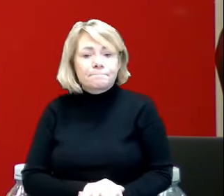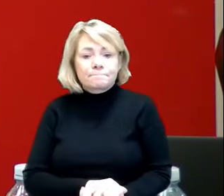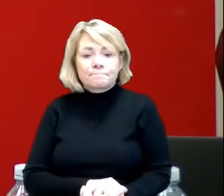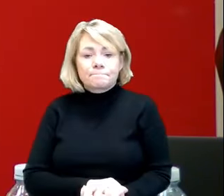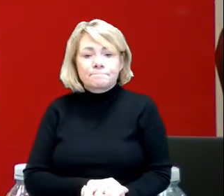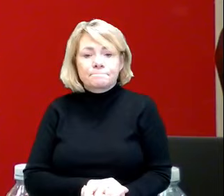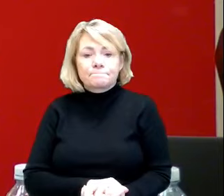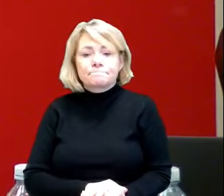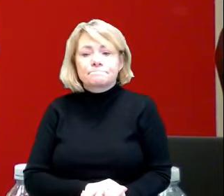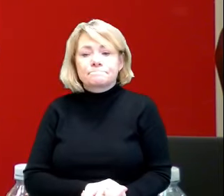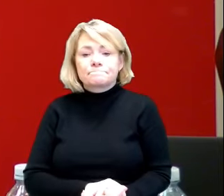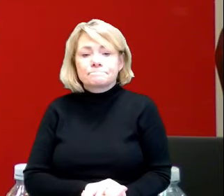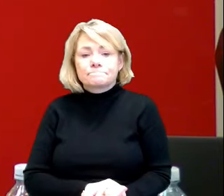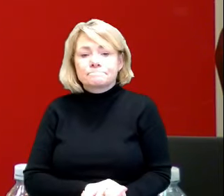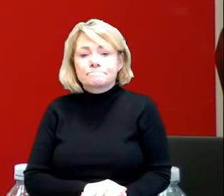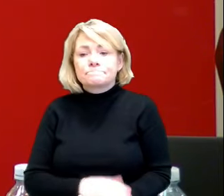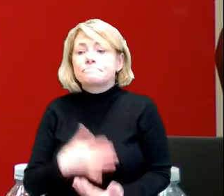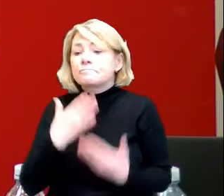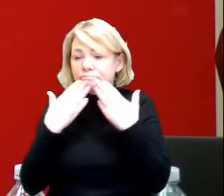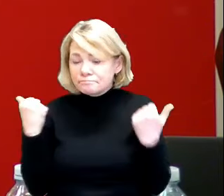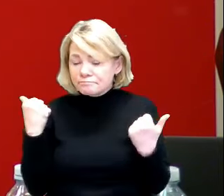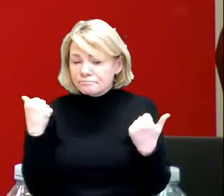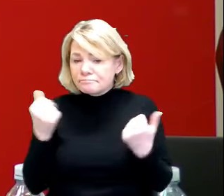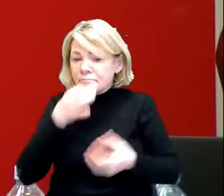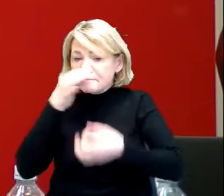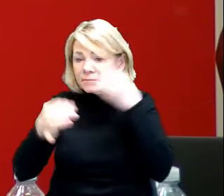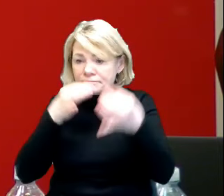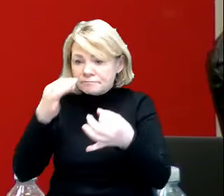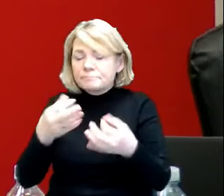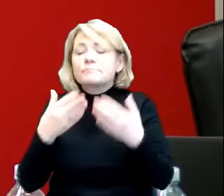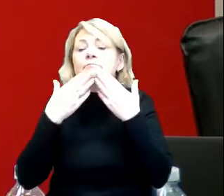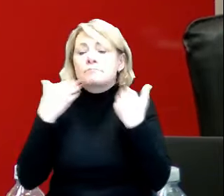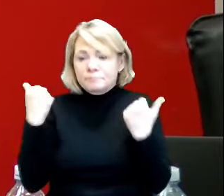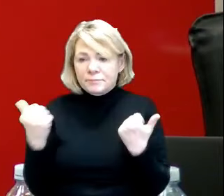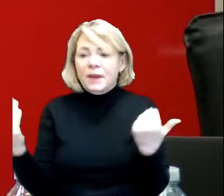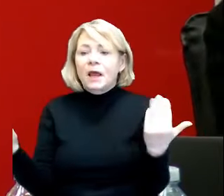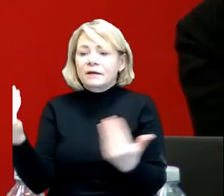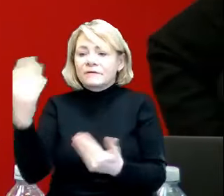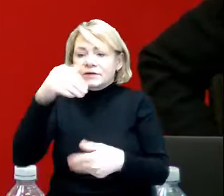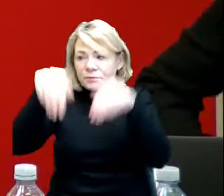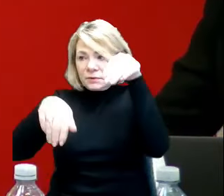nėra pasisakymų nėra kviečiu balsuoti